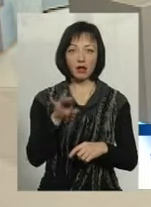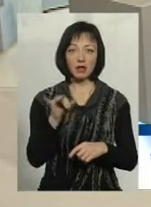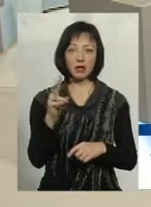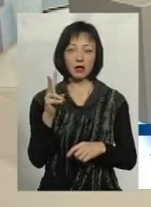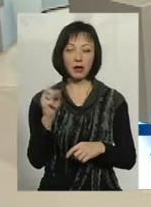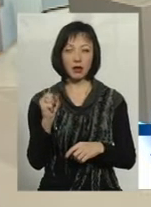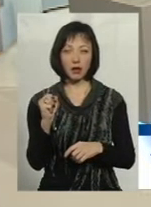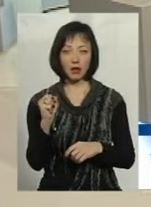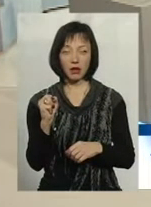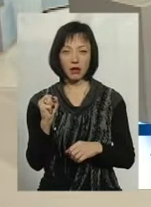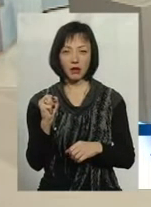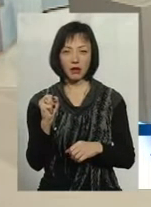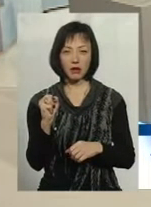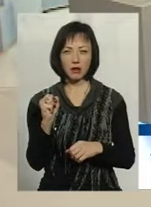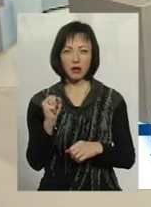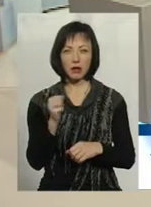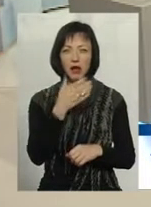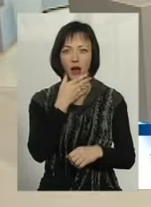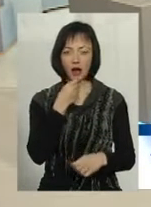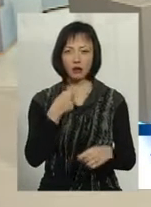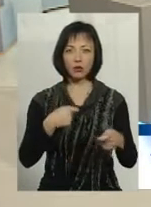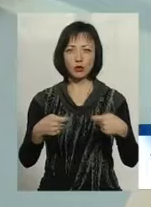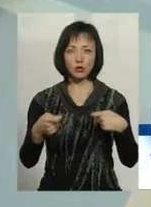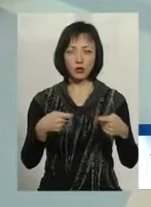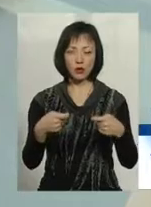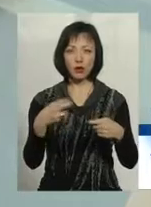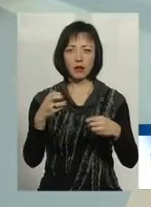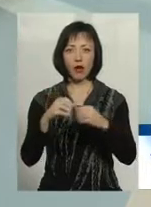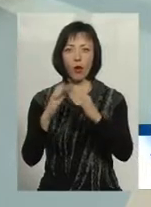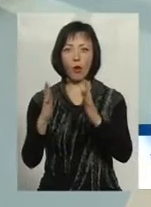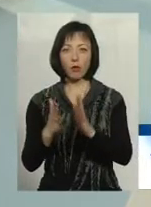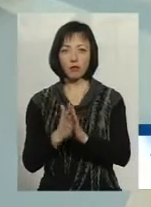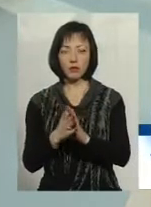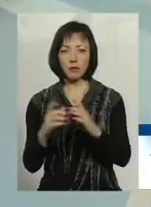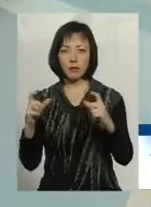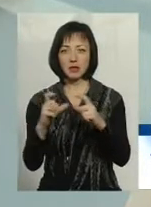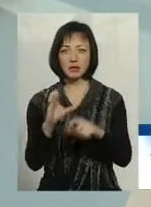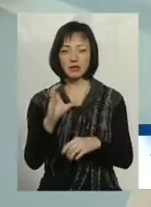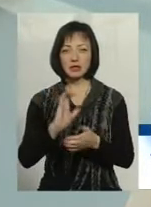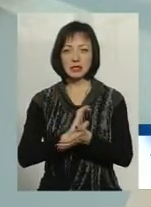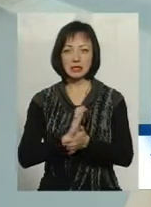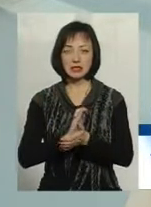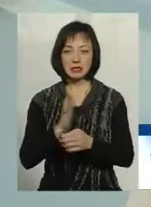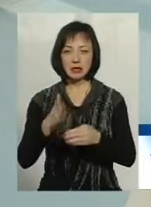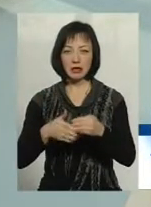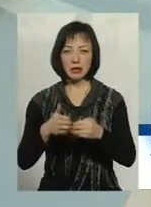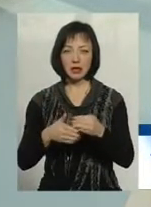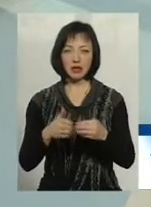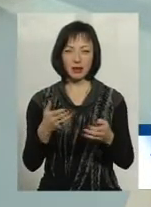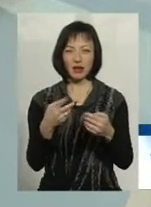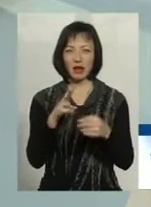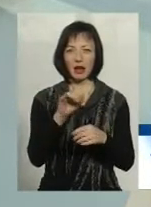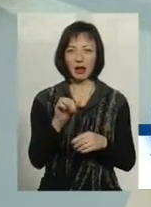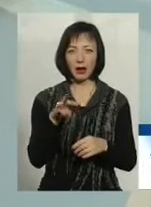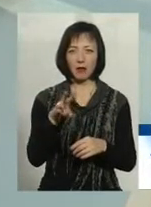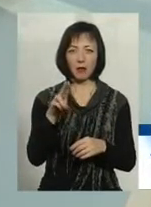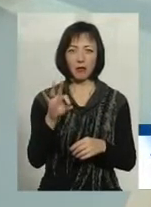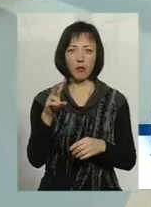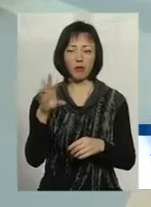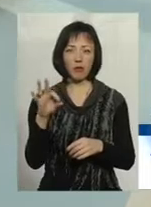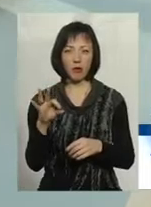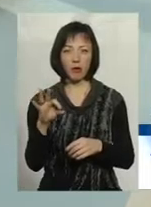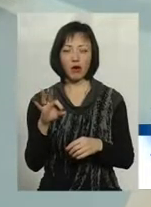Однозначно це будуть інфляційні процеси і абсолютно не на рівні 8%. Це однозначно, тому що при